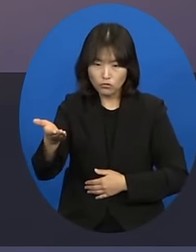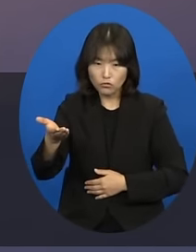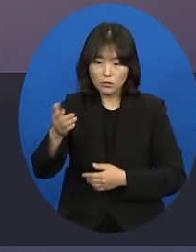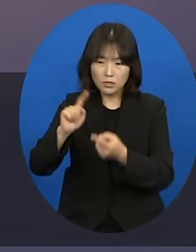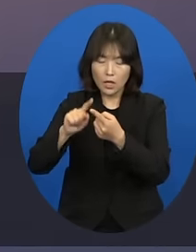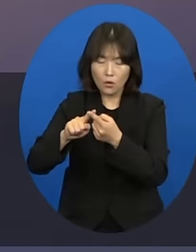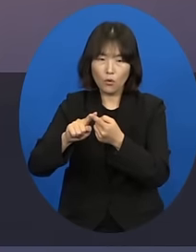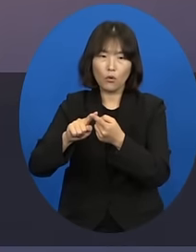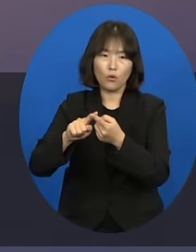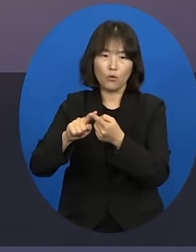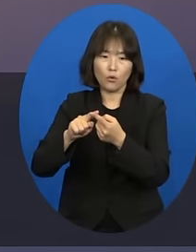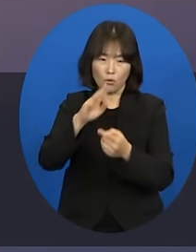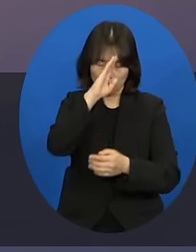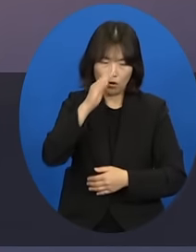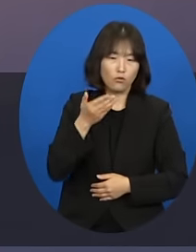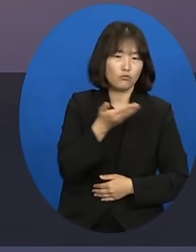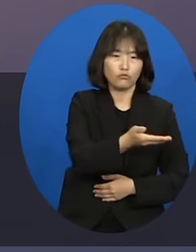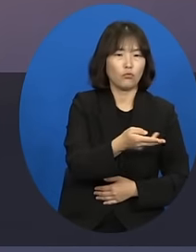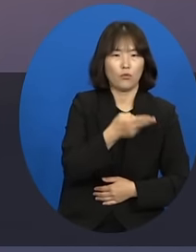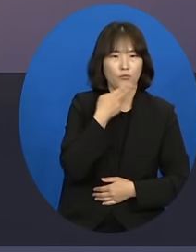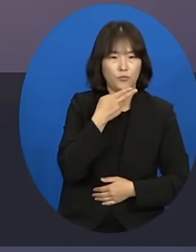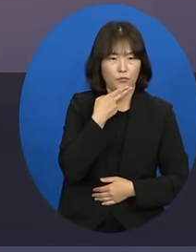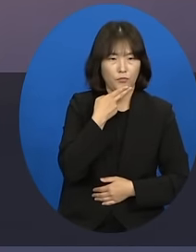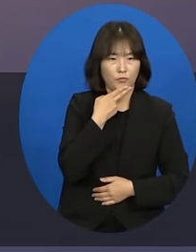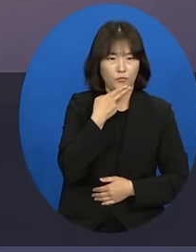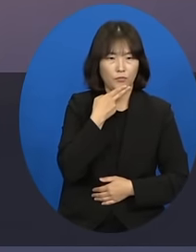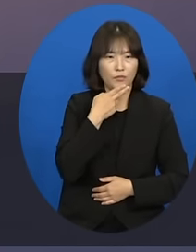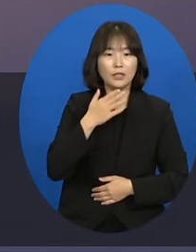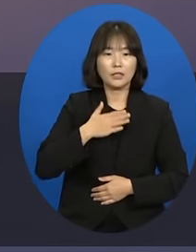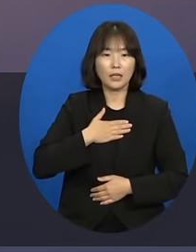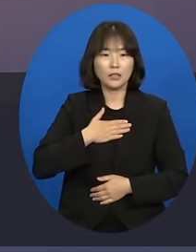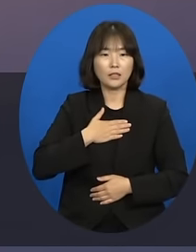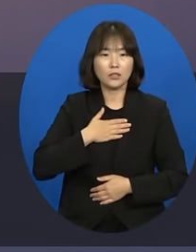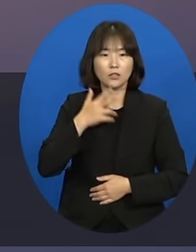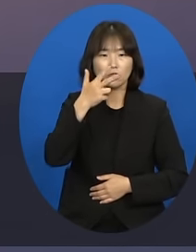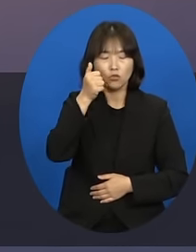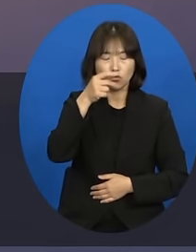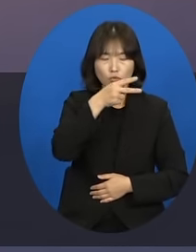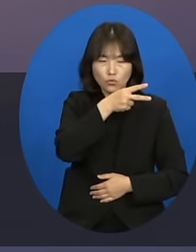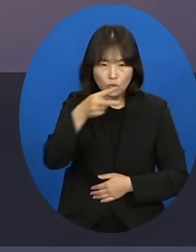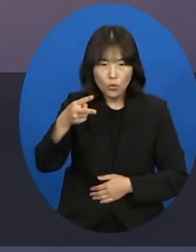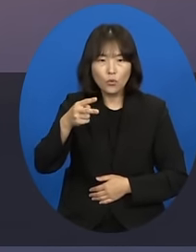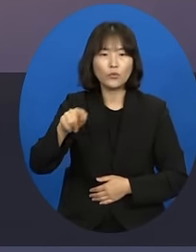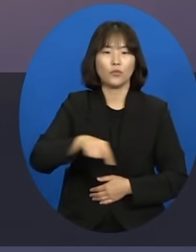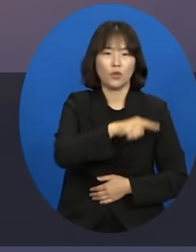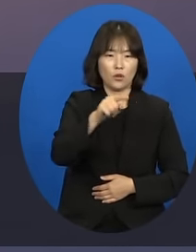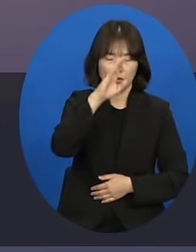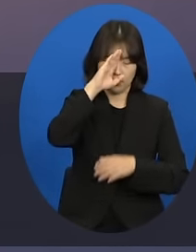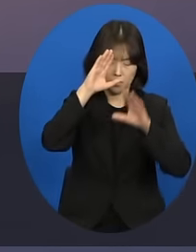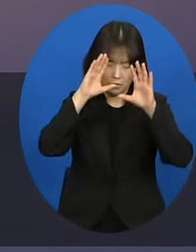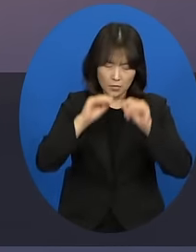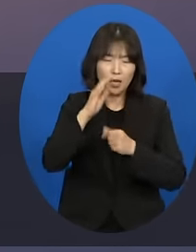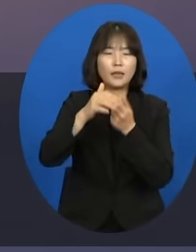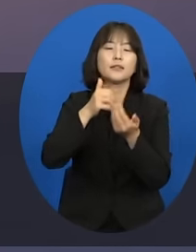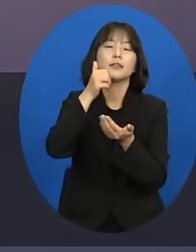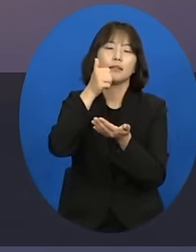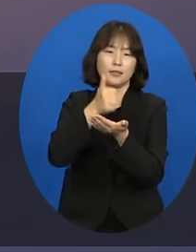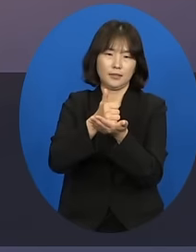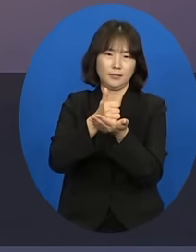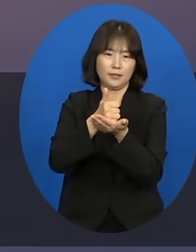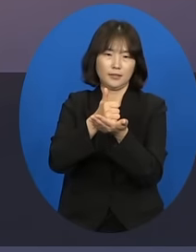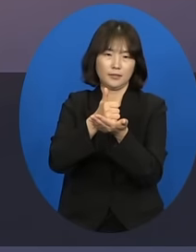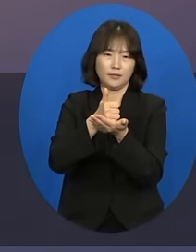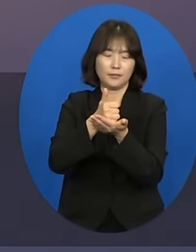것이다. 그러면서 말씀하시기를 나는 주 곧 너희를 치료하는 하나님이시다.